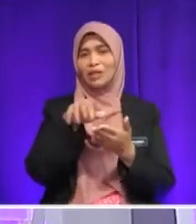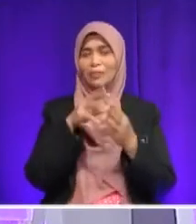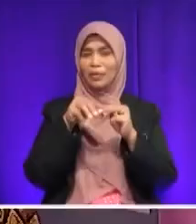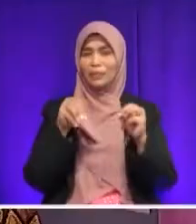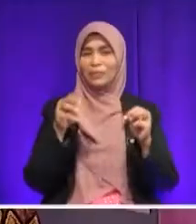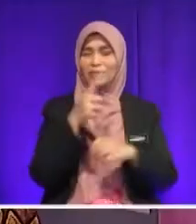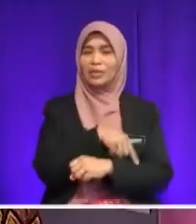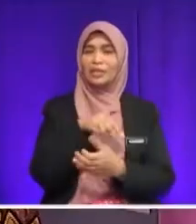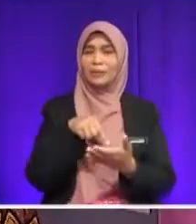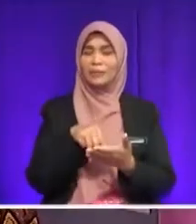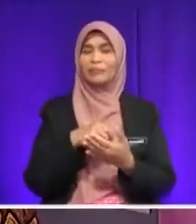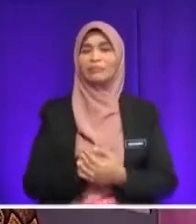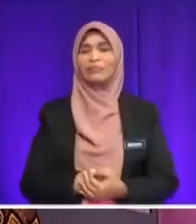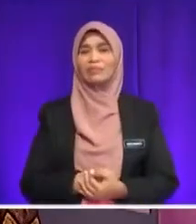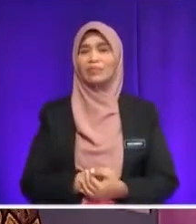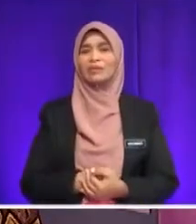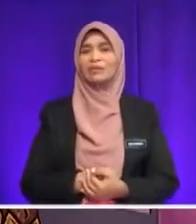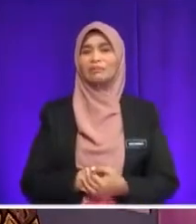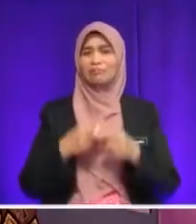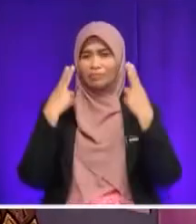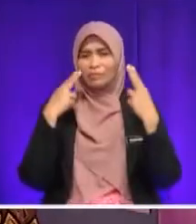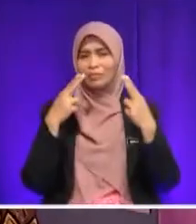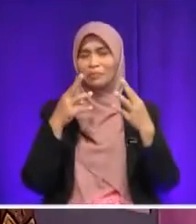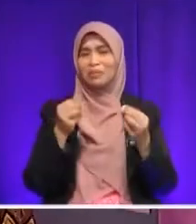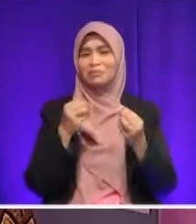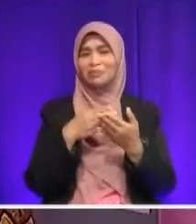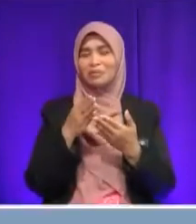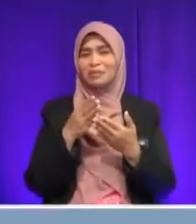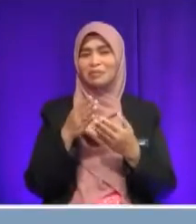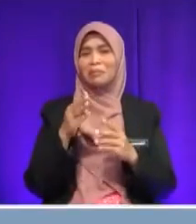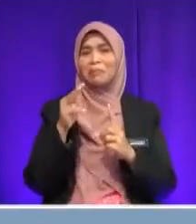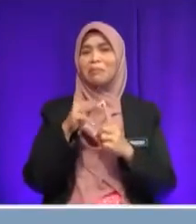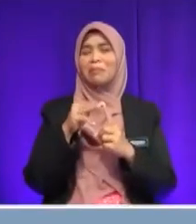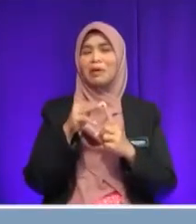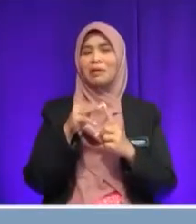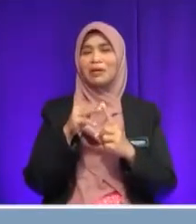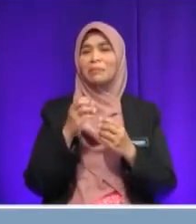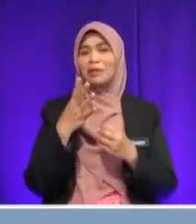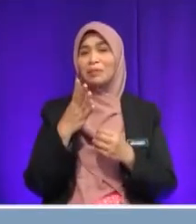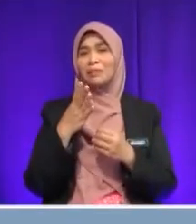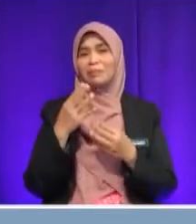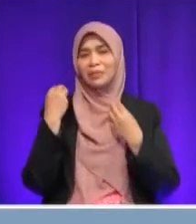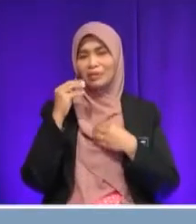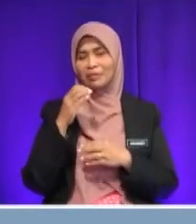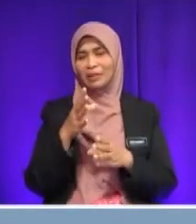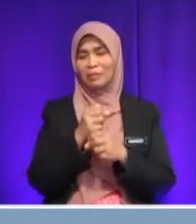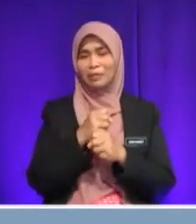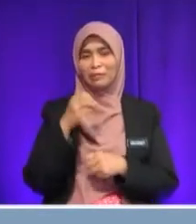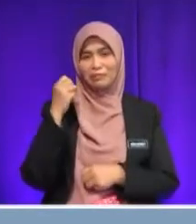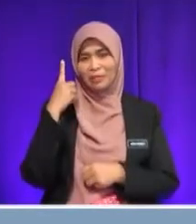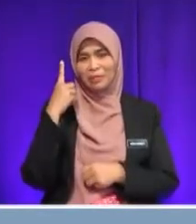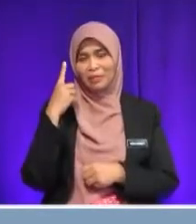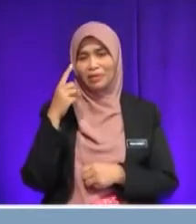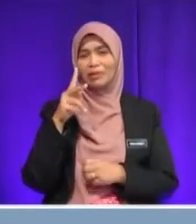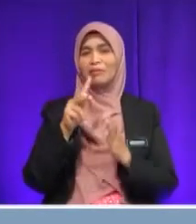skala 1 hingga 10 sebab use mereka dapat mengepul dapat memahami konsep waqaf ibtida